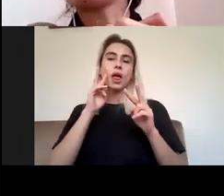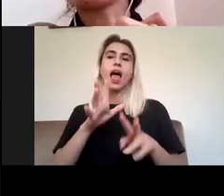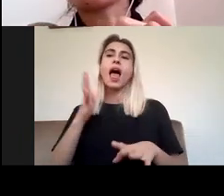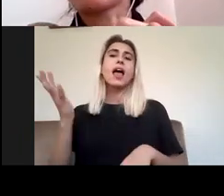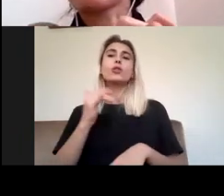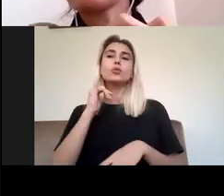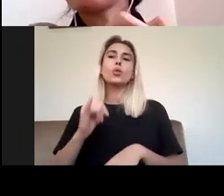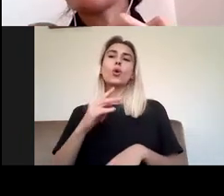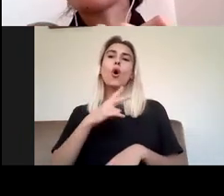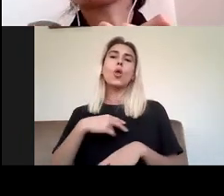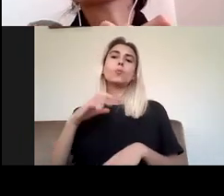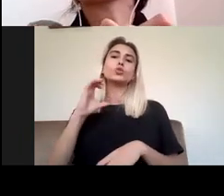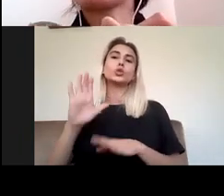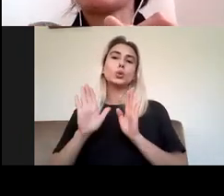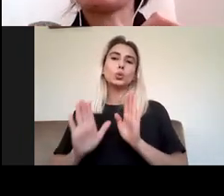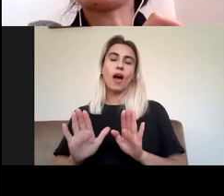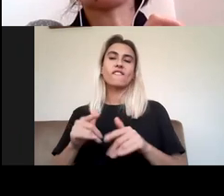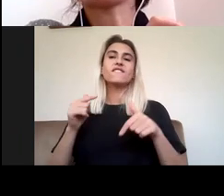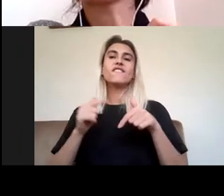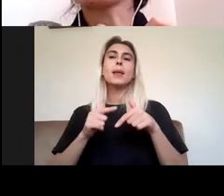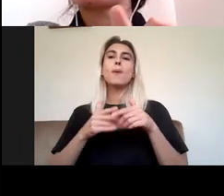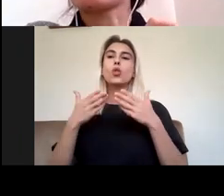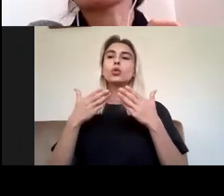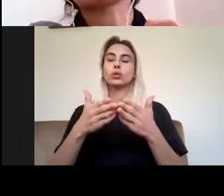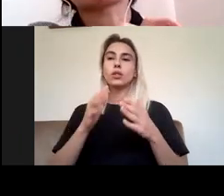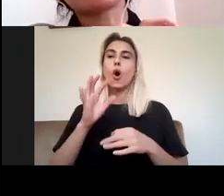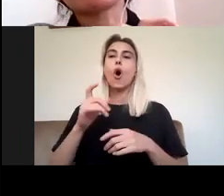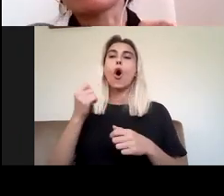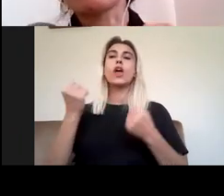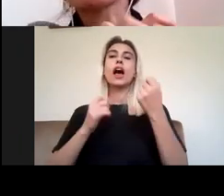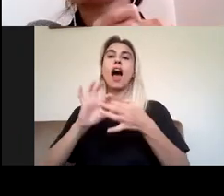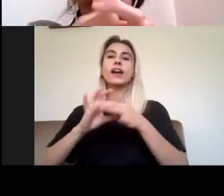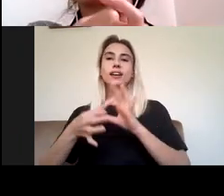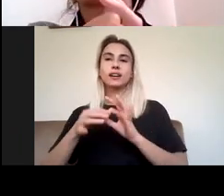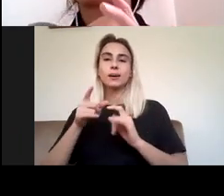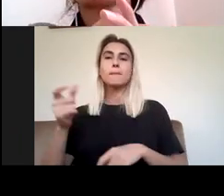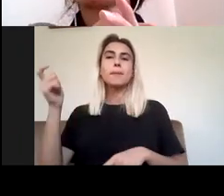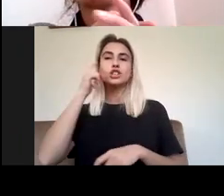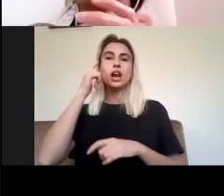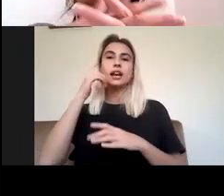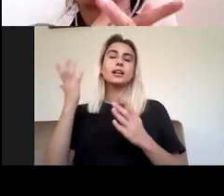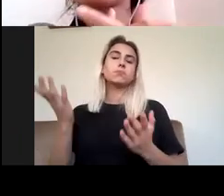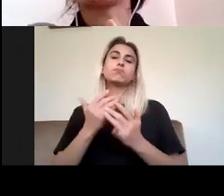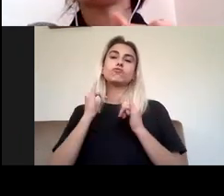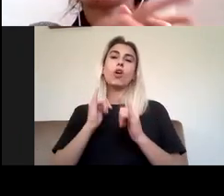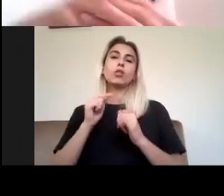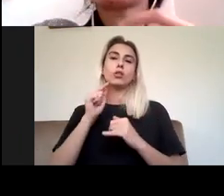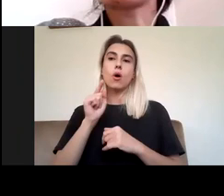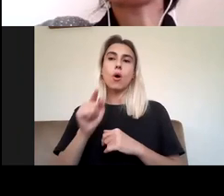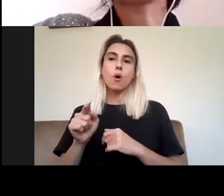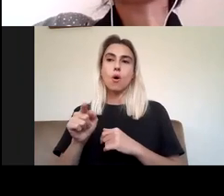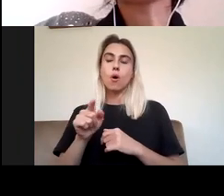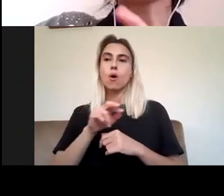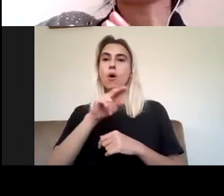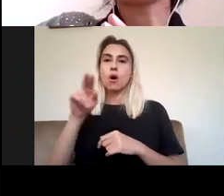yine otobüs durakları, feribot iskeleleri ve otogarlar zaten başlı başına bir kangren olmuş durumda. Otogarların